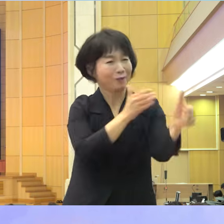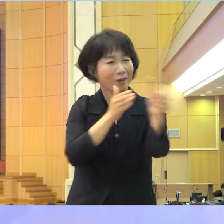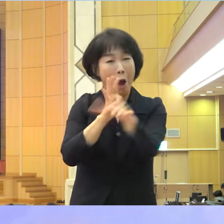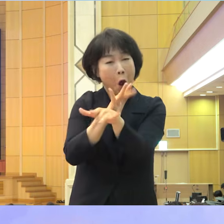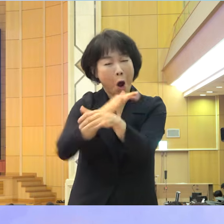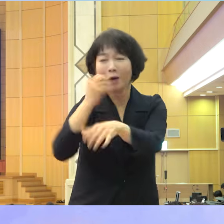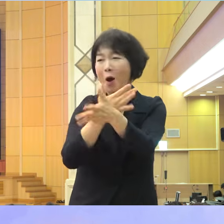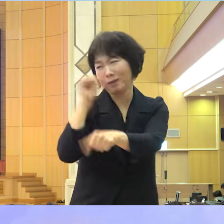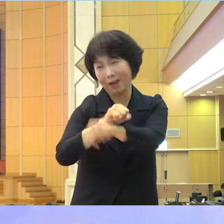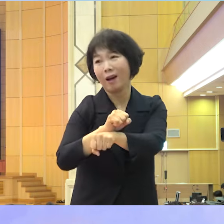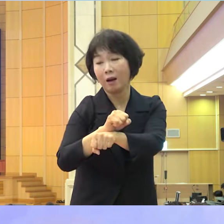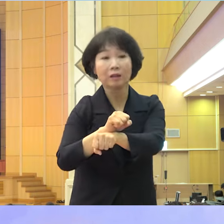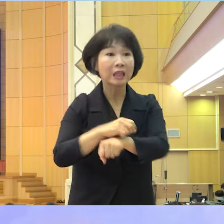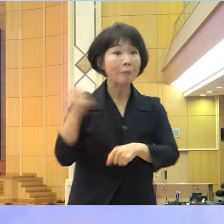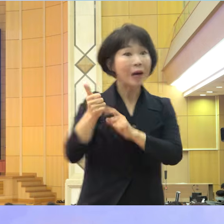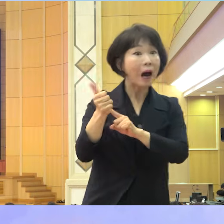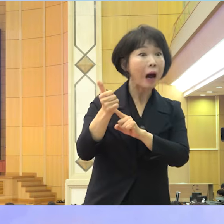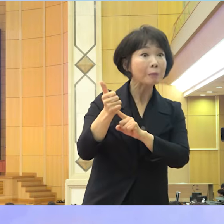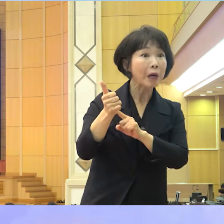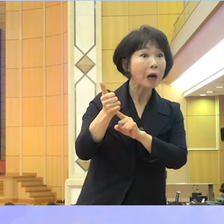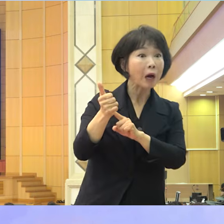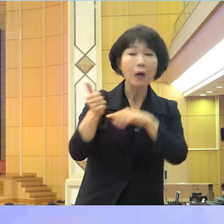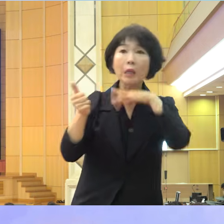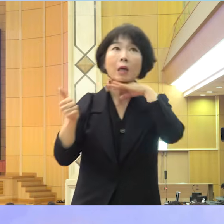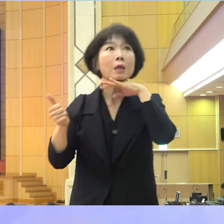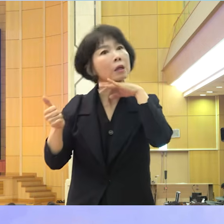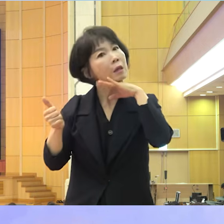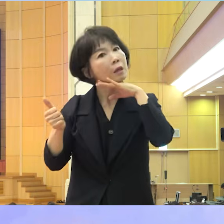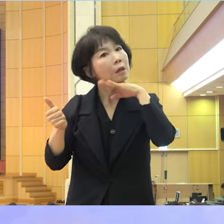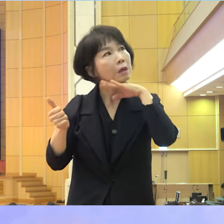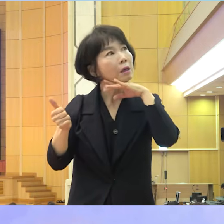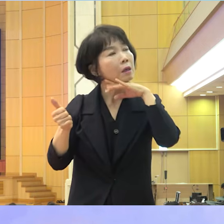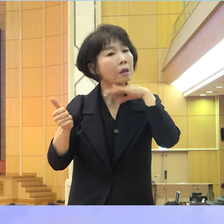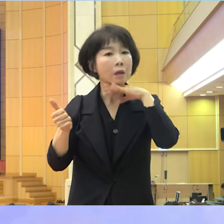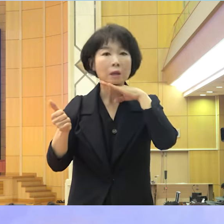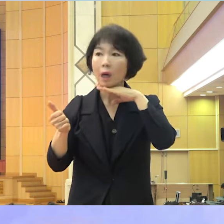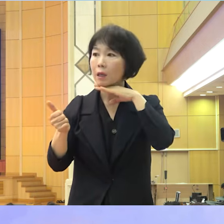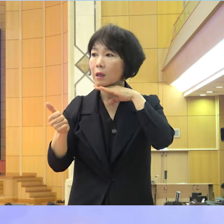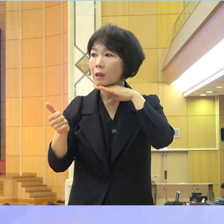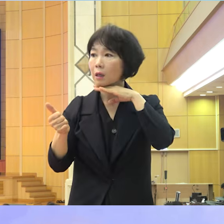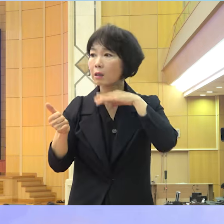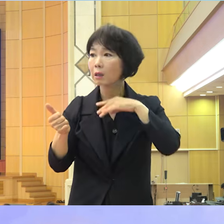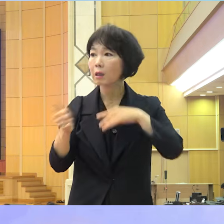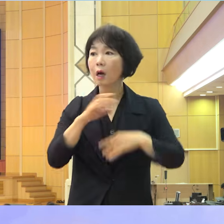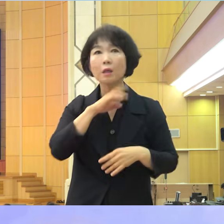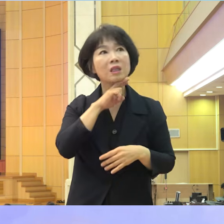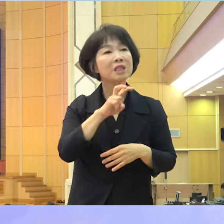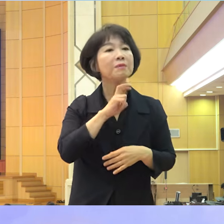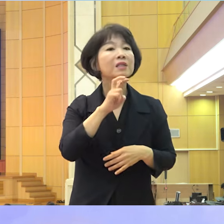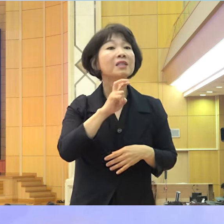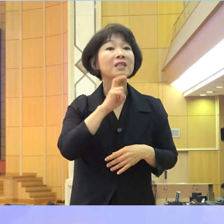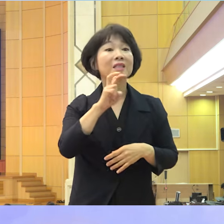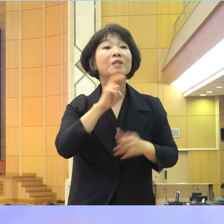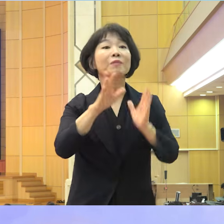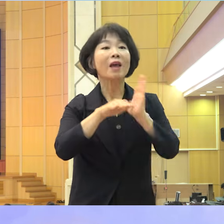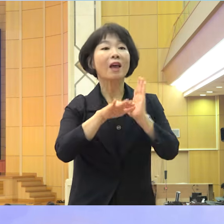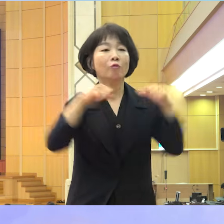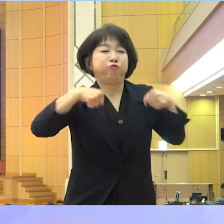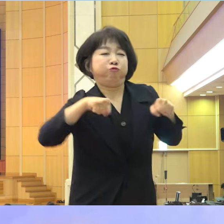때 오토바이, 그러니까 전용록 가수 오토바이를 빌려 타고